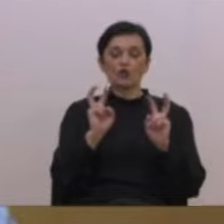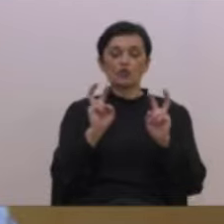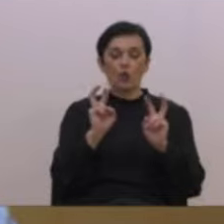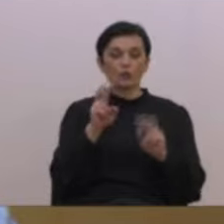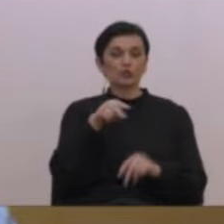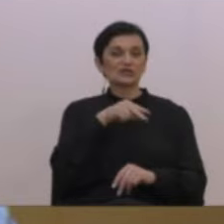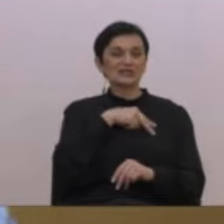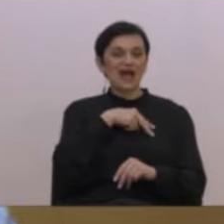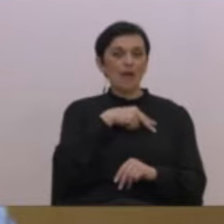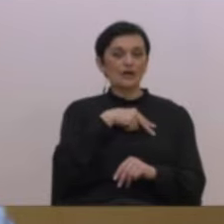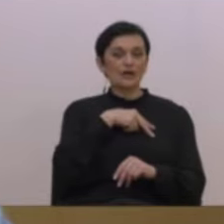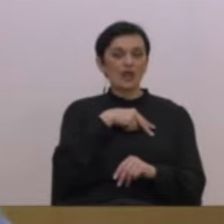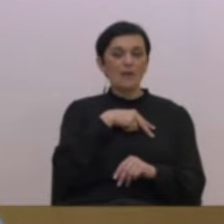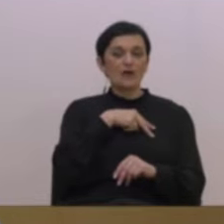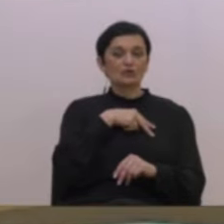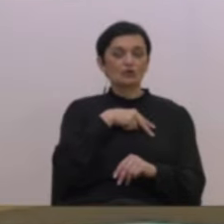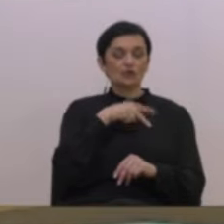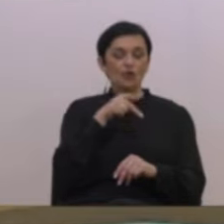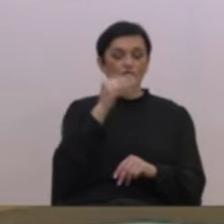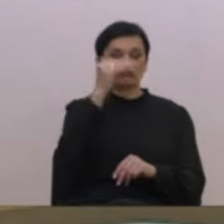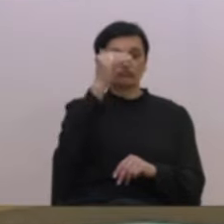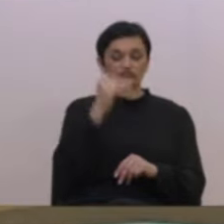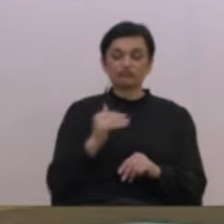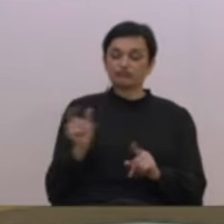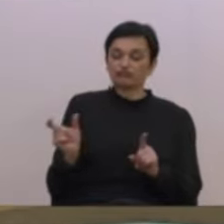s-a întâmplat o asemenea tribunală, s-a întâmplat o